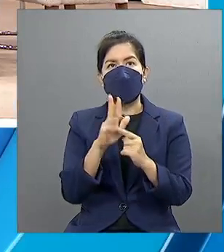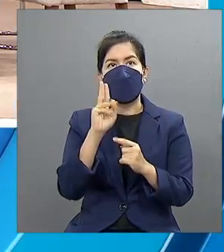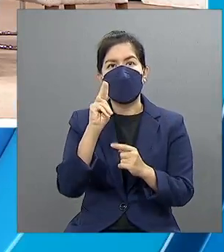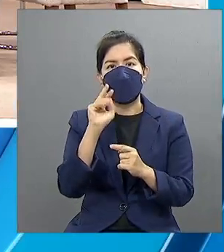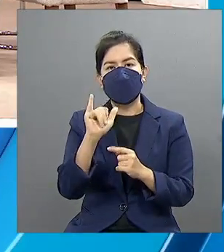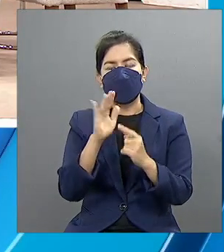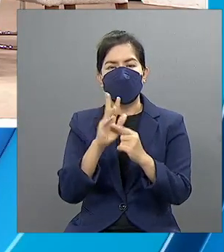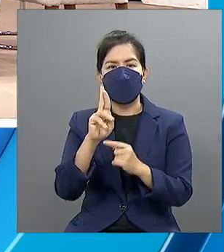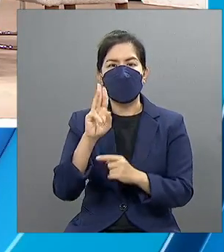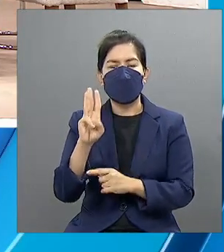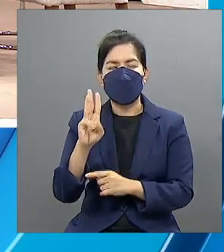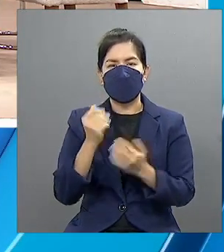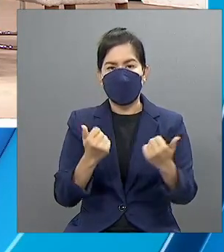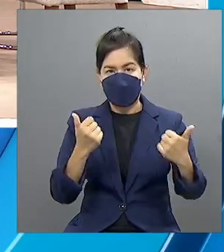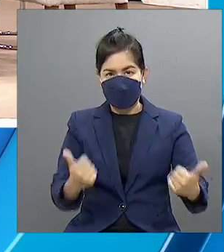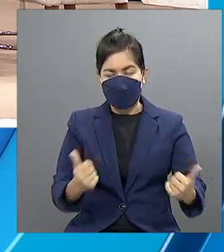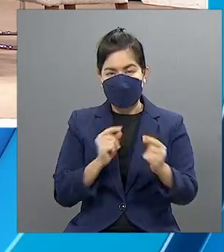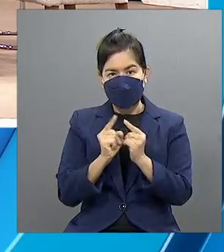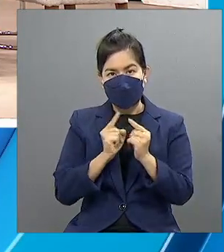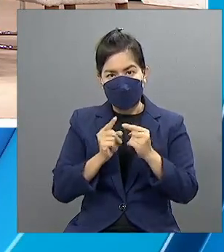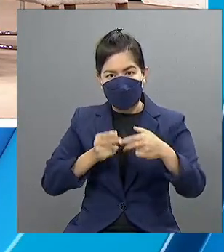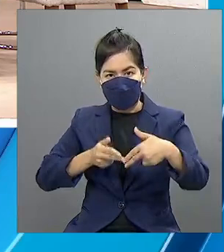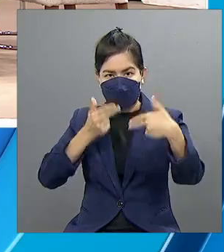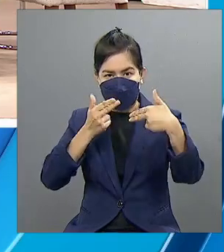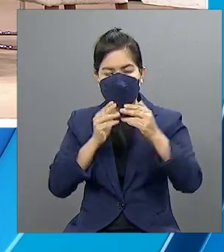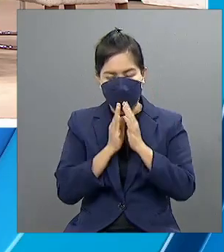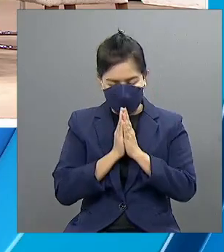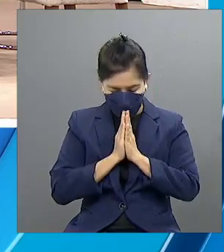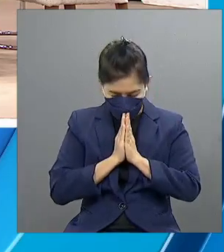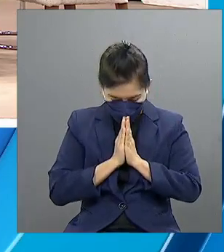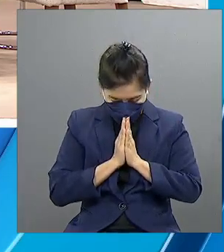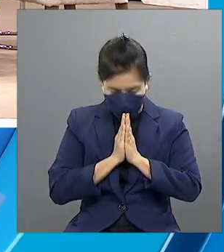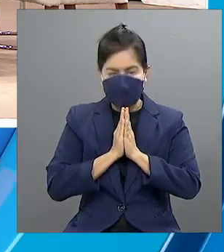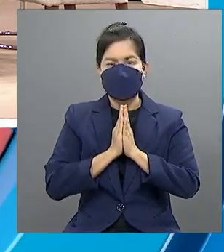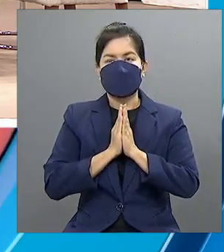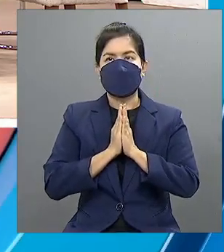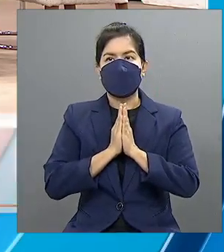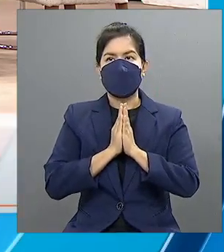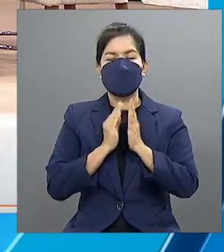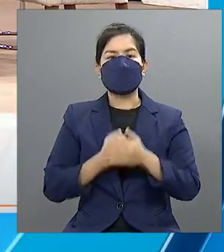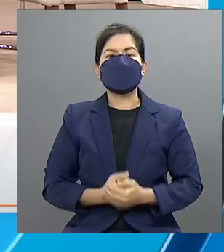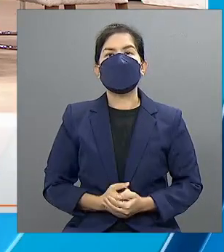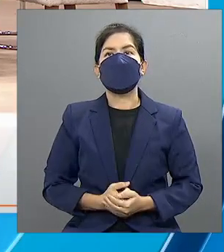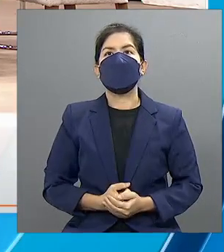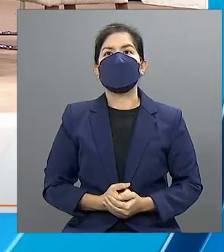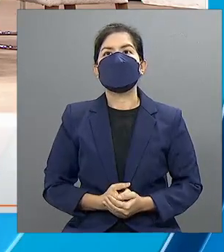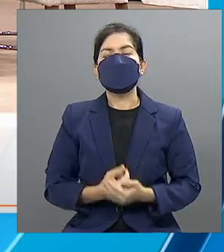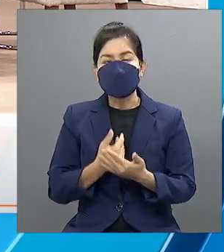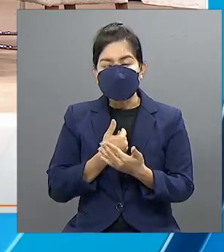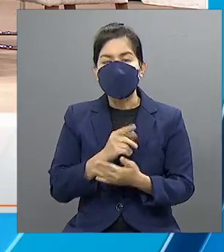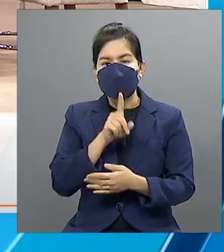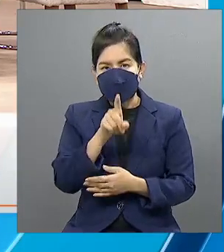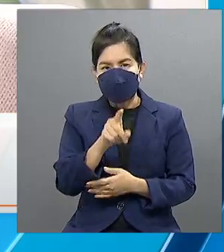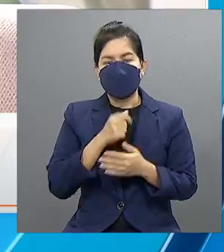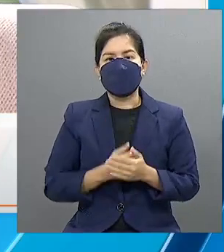ย์ครับ สวัสดีครับ สวัสดีค่ะอาจารย์ก่อนอื่นเลยเรียนถามเลยค่ะว่าอย่างข้อมูล